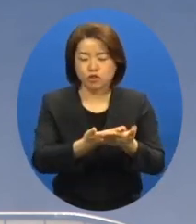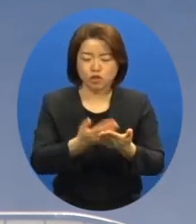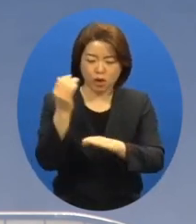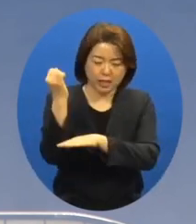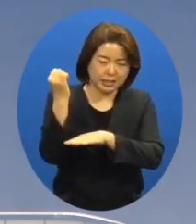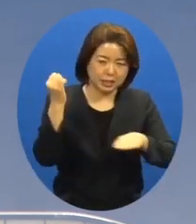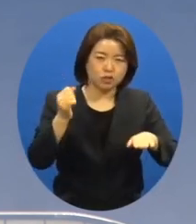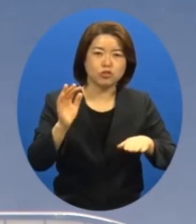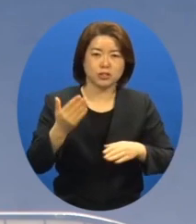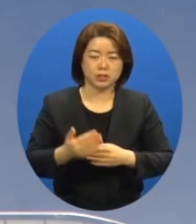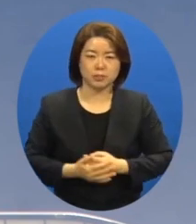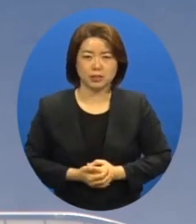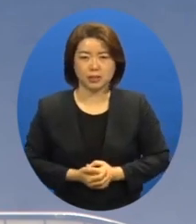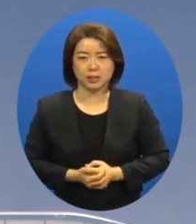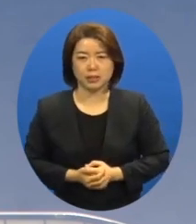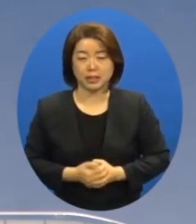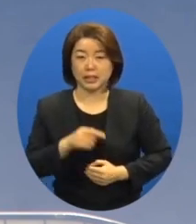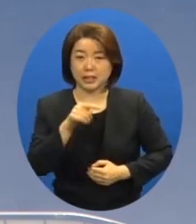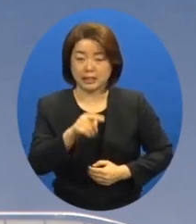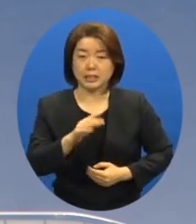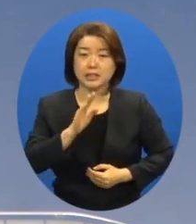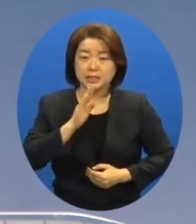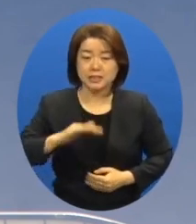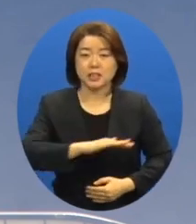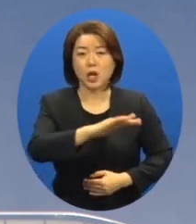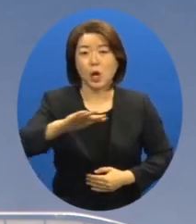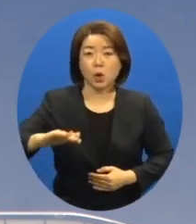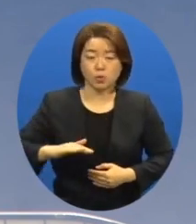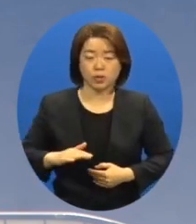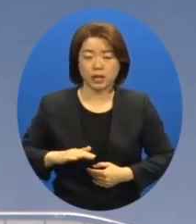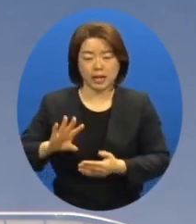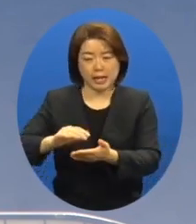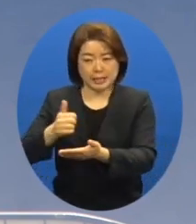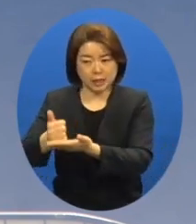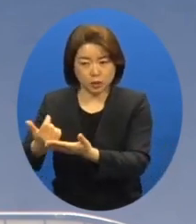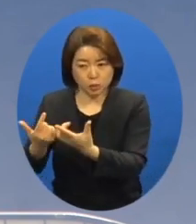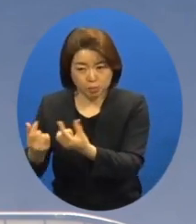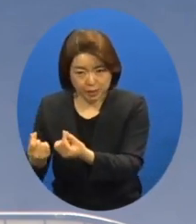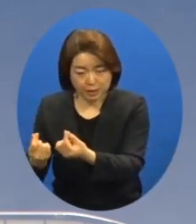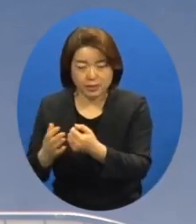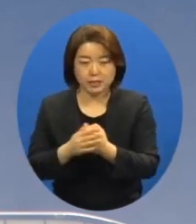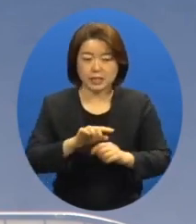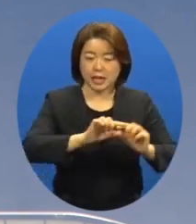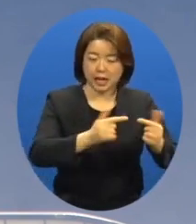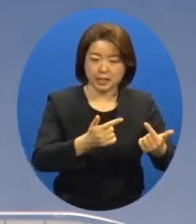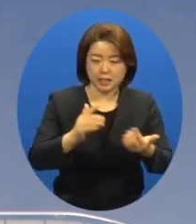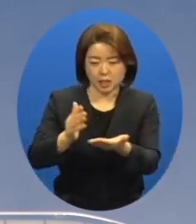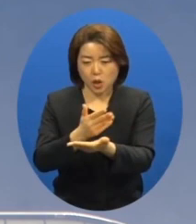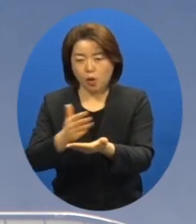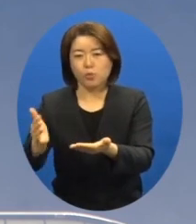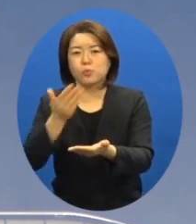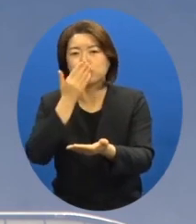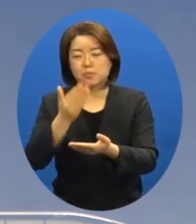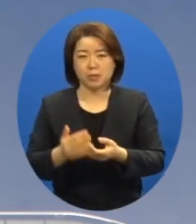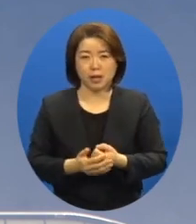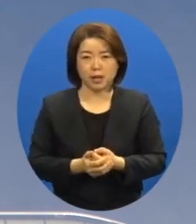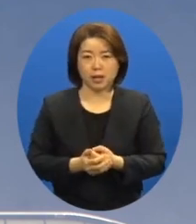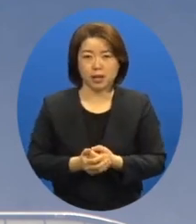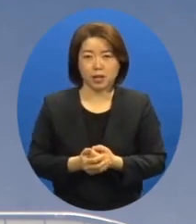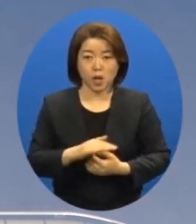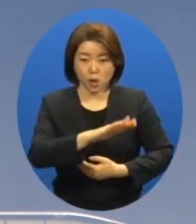기준입니다. 이것이 진짜 우리가 그리스도인인지 아닌지를 구분해 주는 겁니다. 우리가